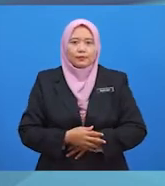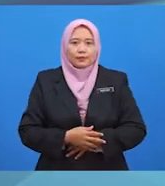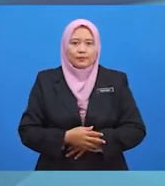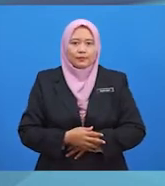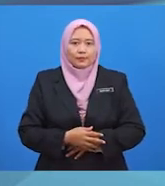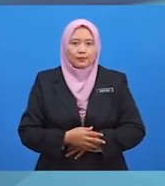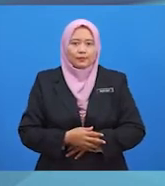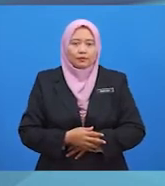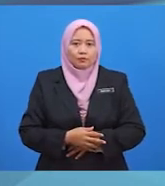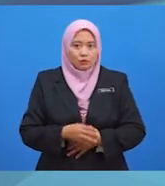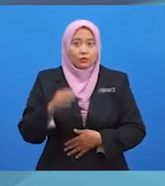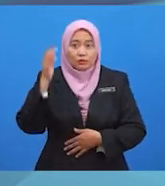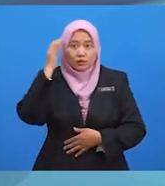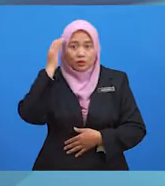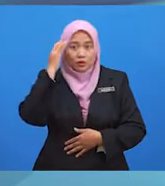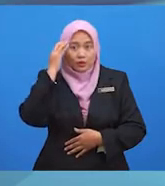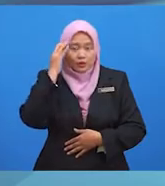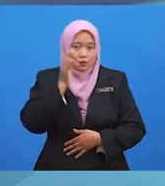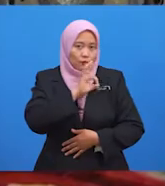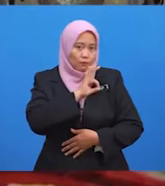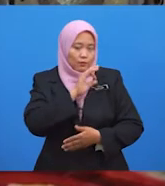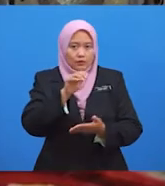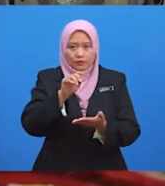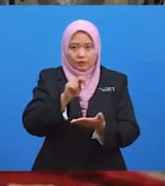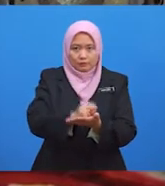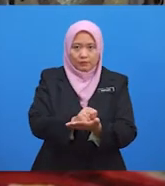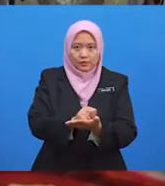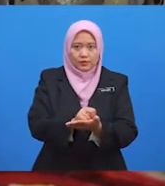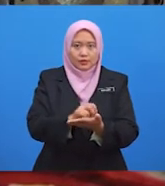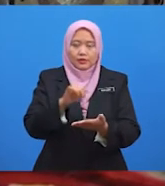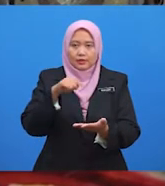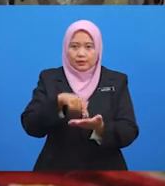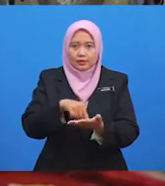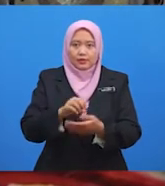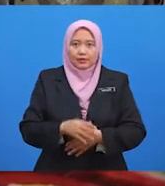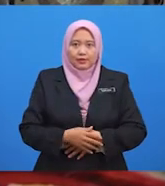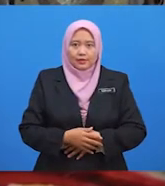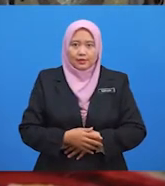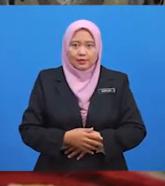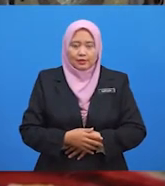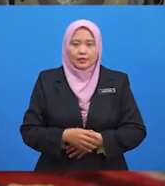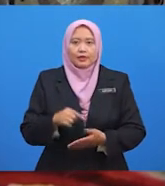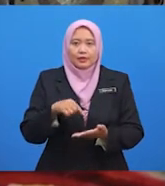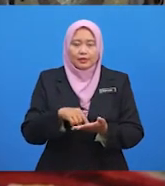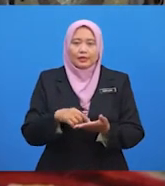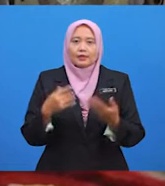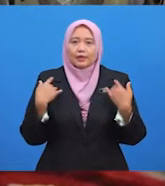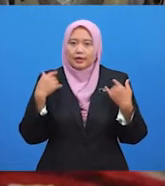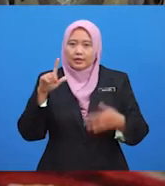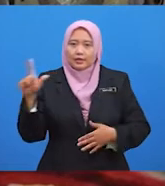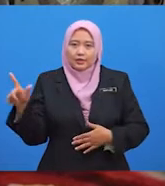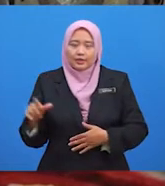jenis button badge apa yang cikgu gunakan? Tepat sekali. Ini adalah